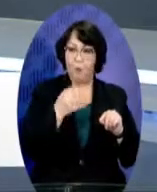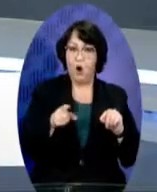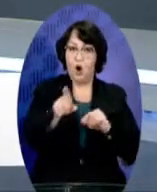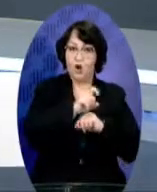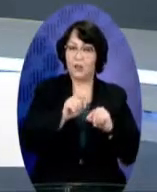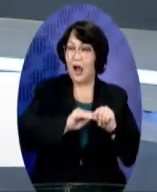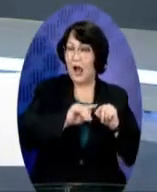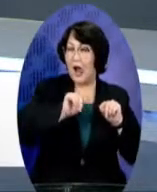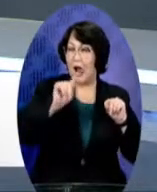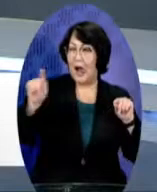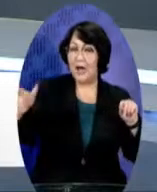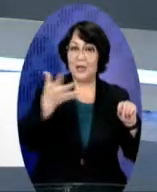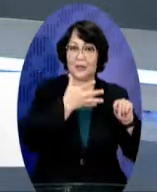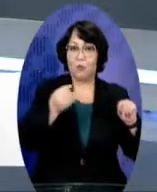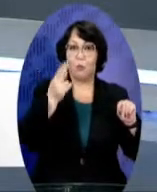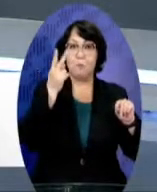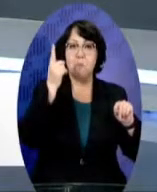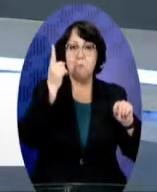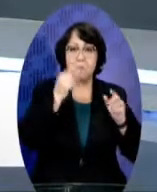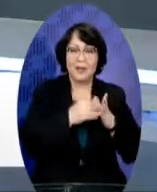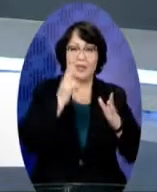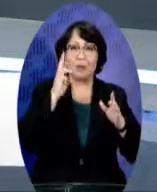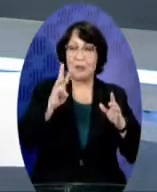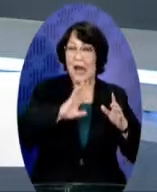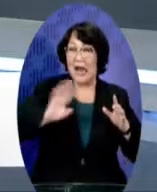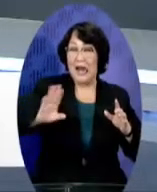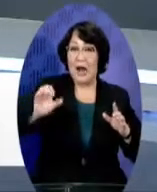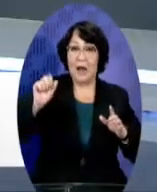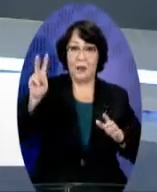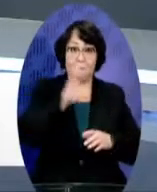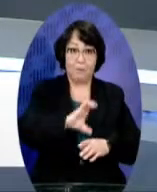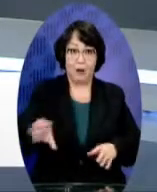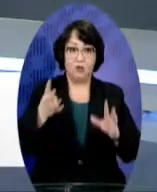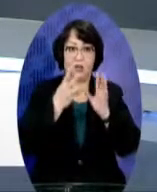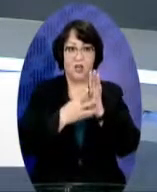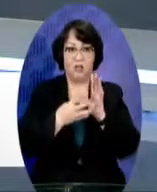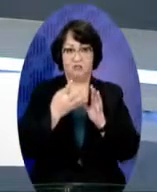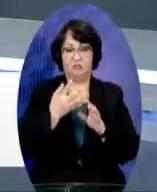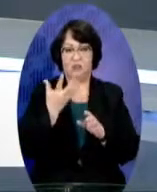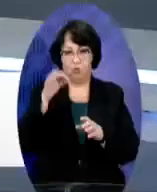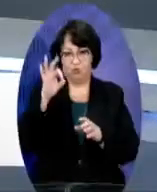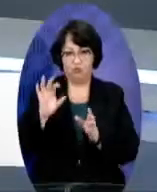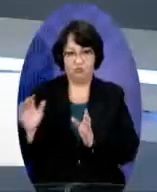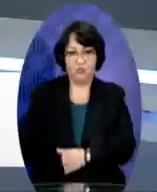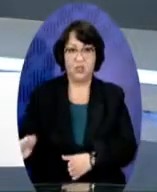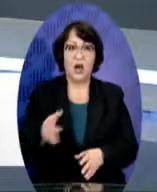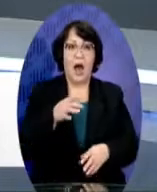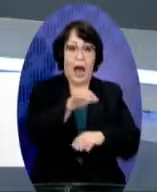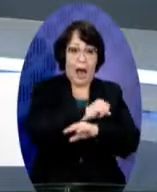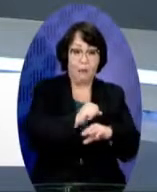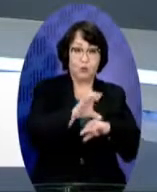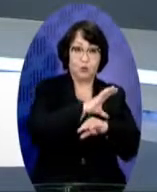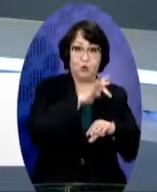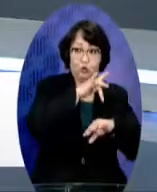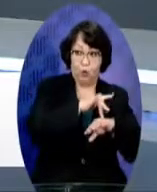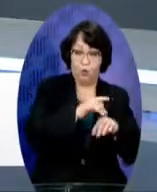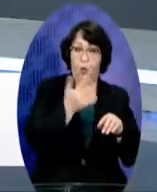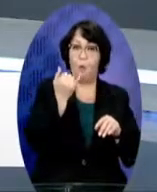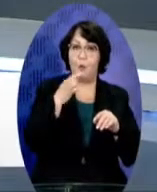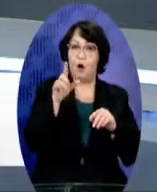1000 км хүртэл хол алсагдсан аж ахуй нэгж. За 90% хөнгөлөхтөө аймаг сумын төв нь Улаанбаатар хотоос 1000